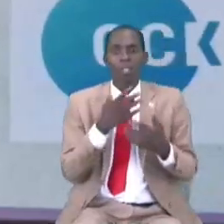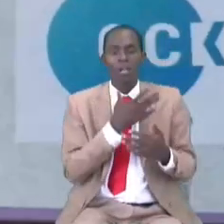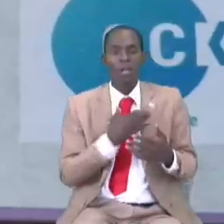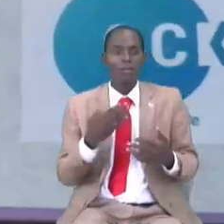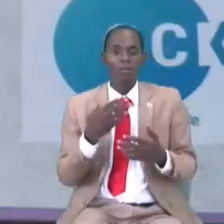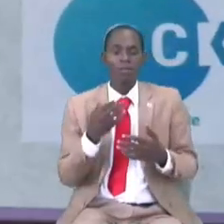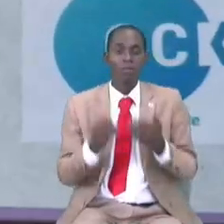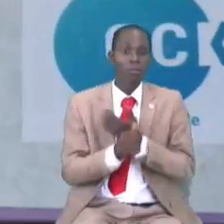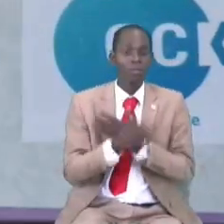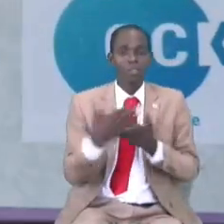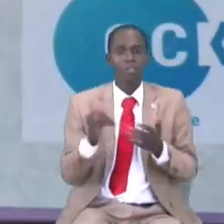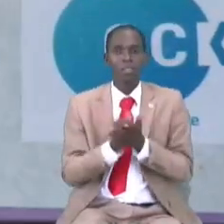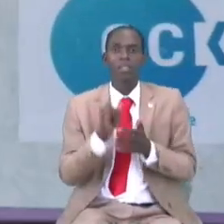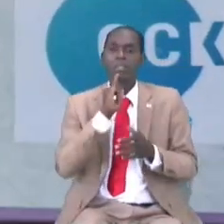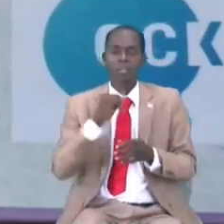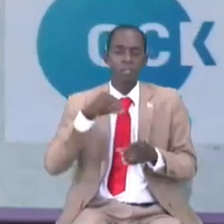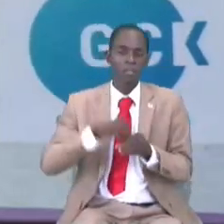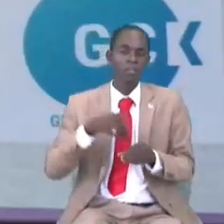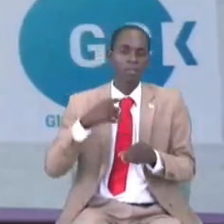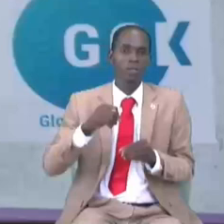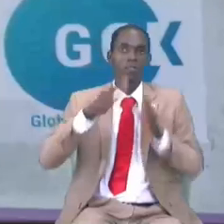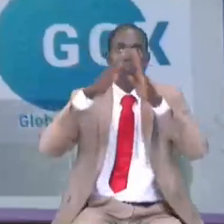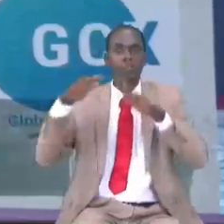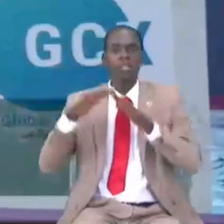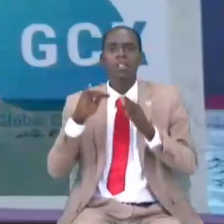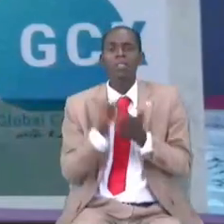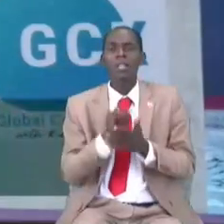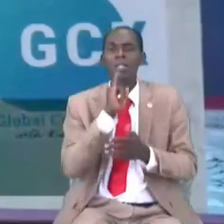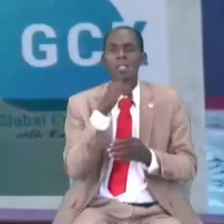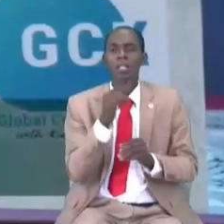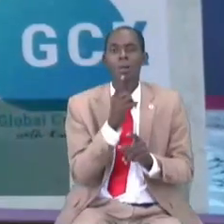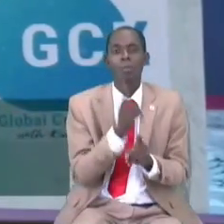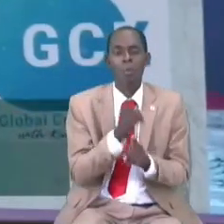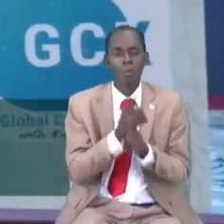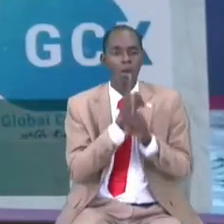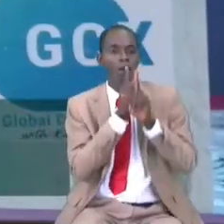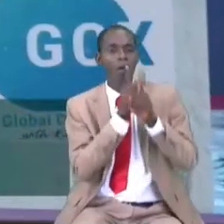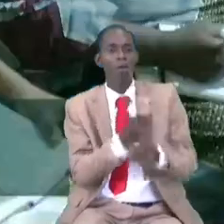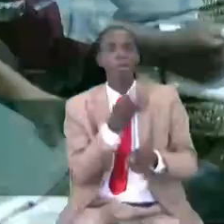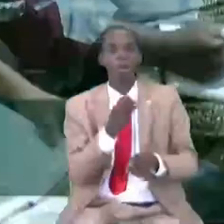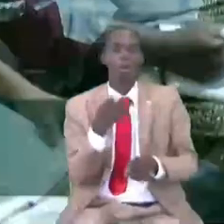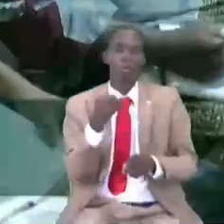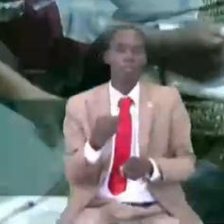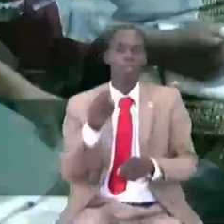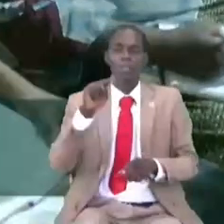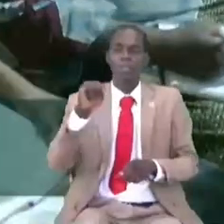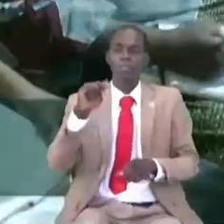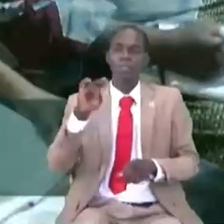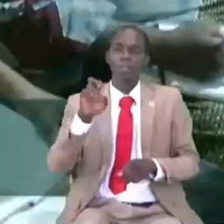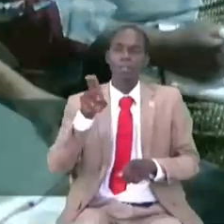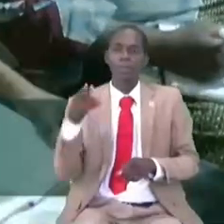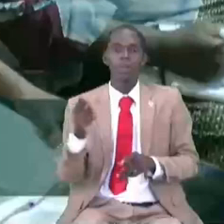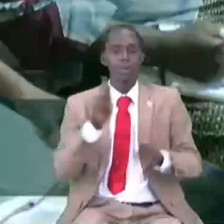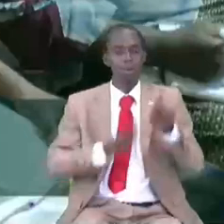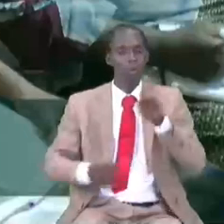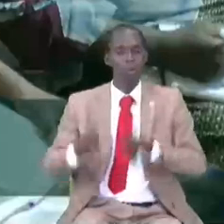Ça, c'était la réponse appropriée de ces Ninivites qui avaient écouté Jonas. Deuxième élément maintenant,